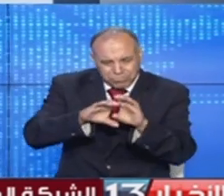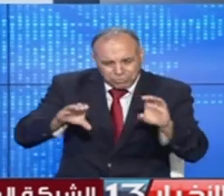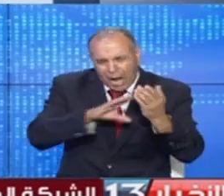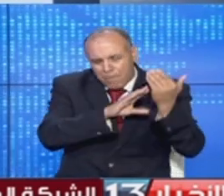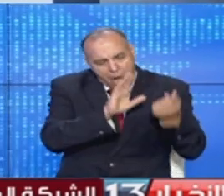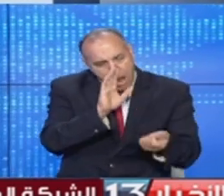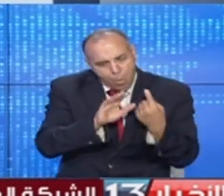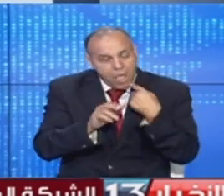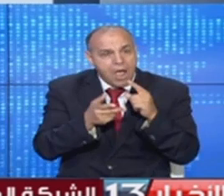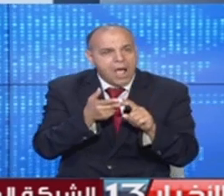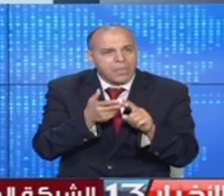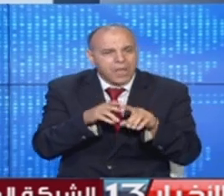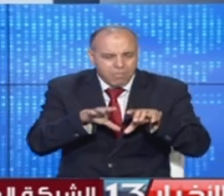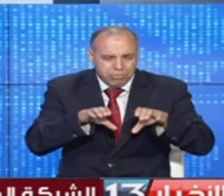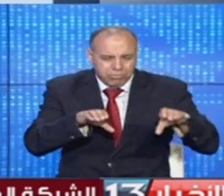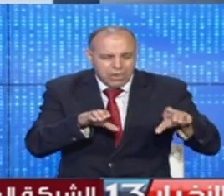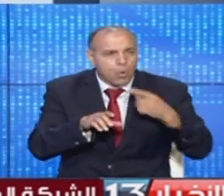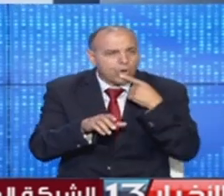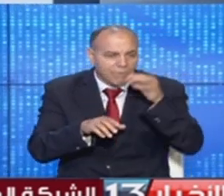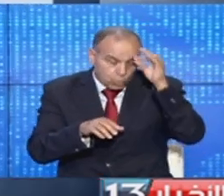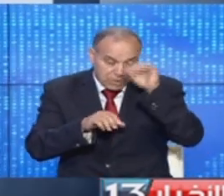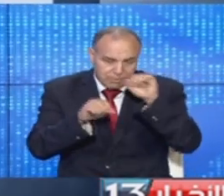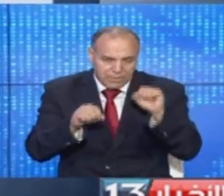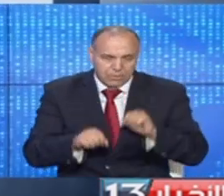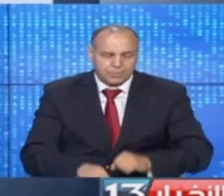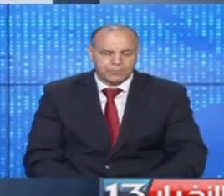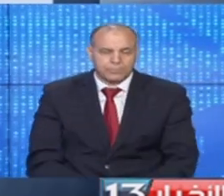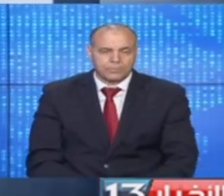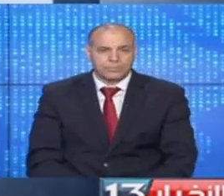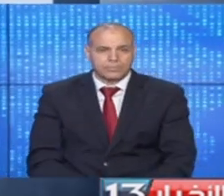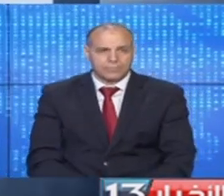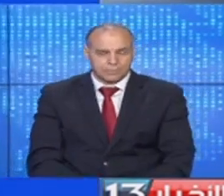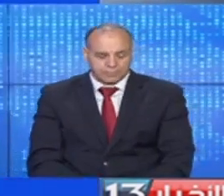القديمه ذات القطر الكبير بتونس الكبرى